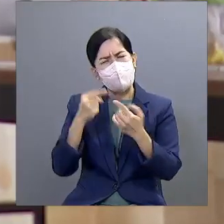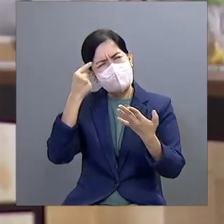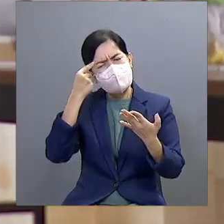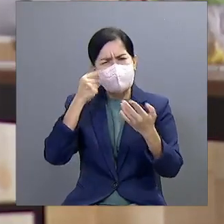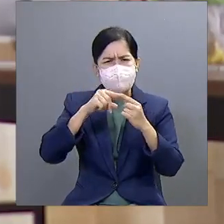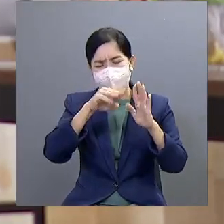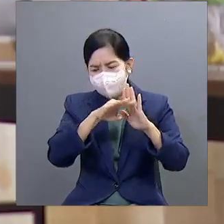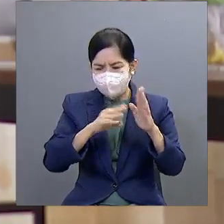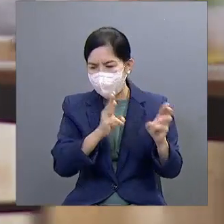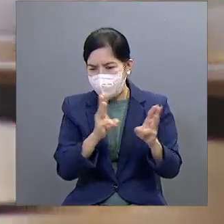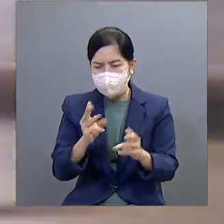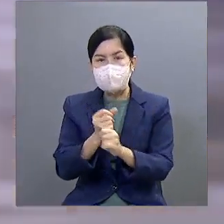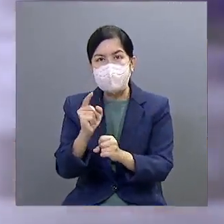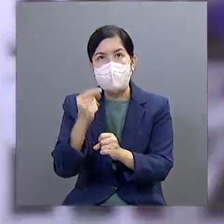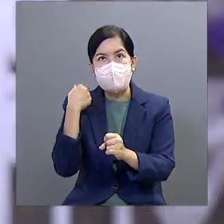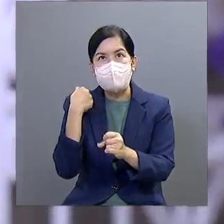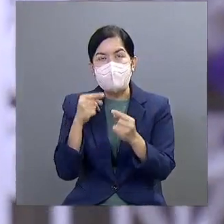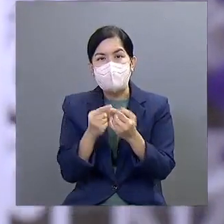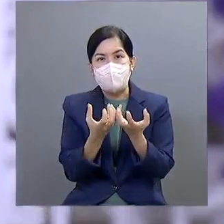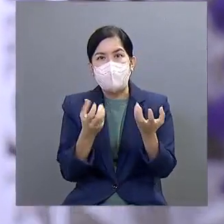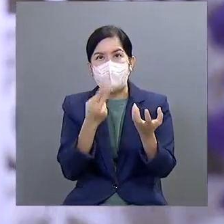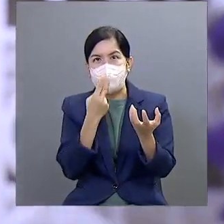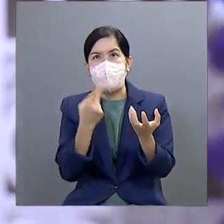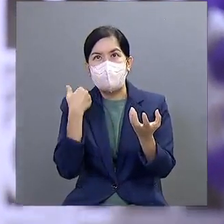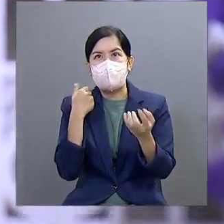วตุ๊กตาของเราเนี่ยให้แข็งแรง